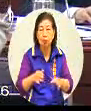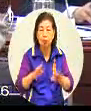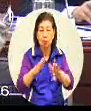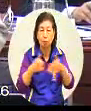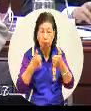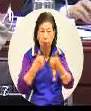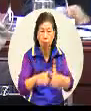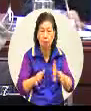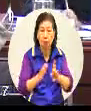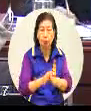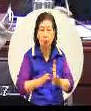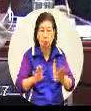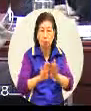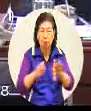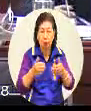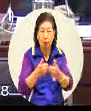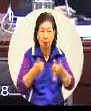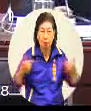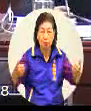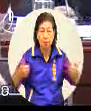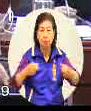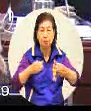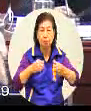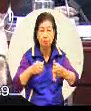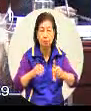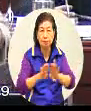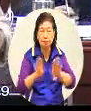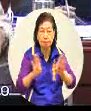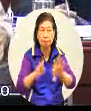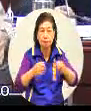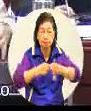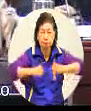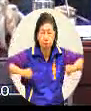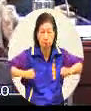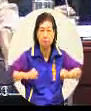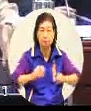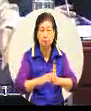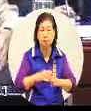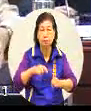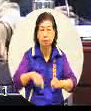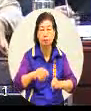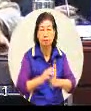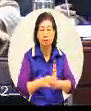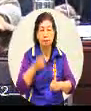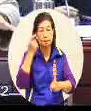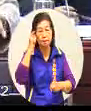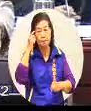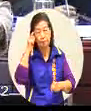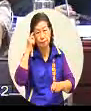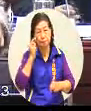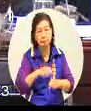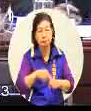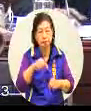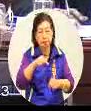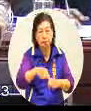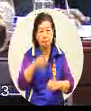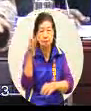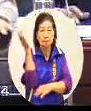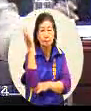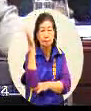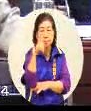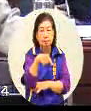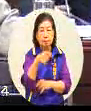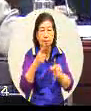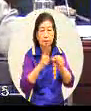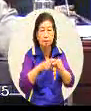有做真济考虑。啊，这个考虑当然有去考虑着讲，迄丛树啊，事实上伫中山路伊